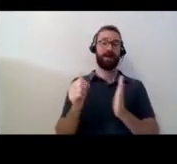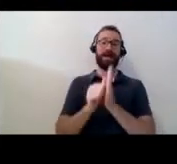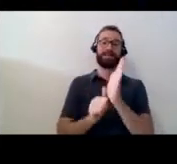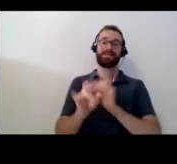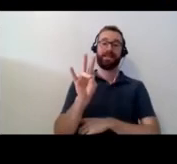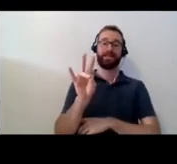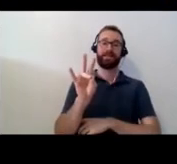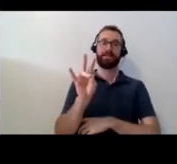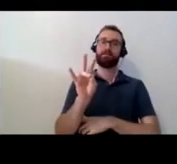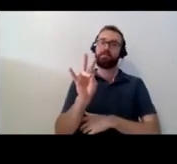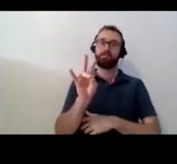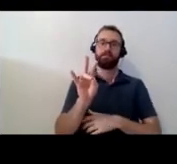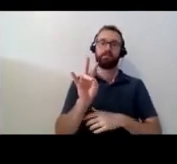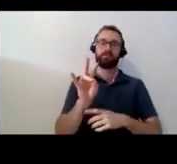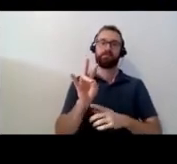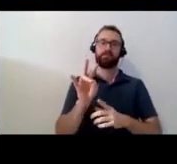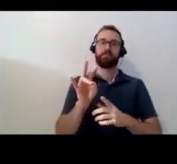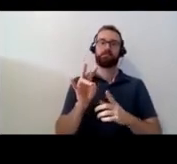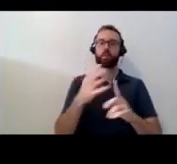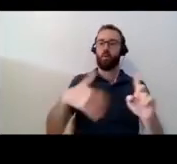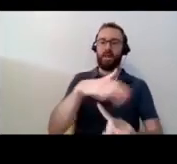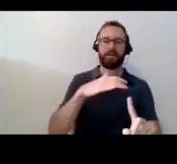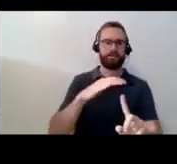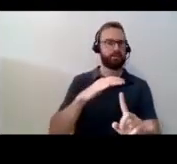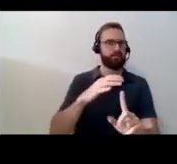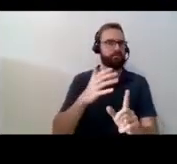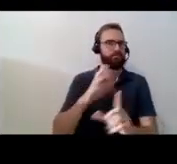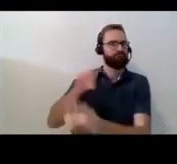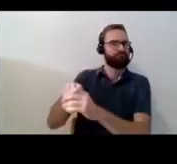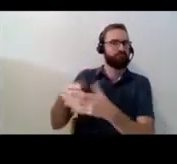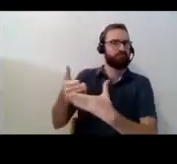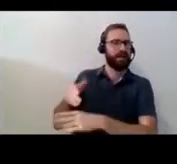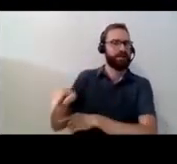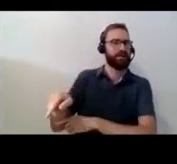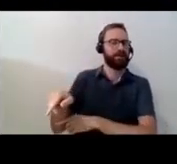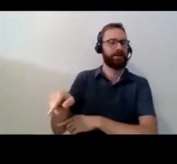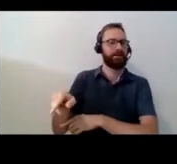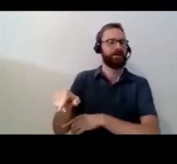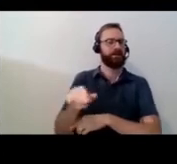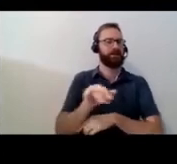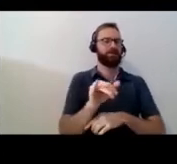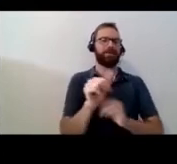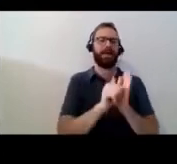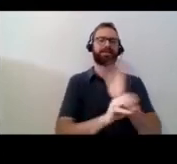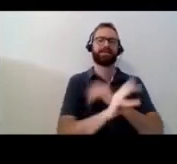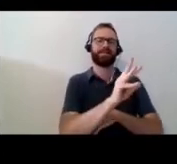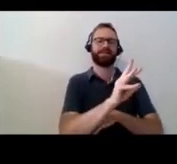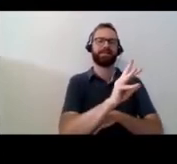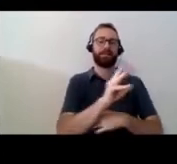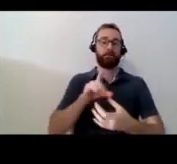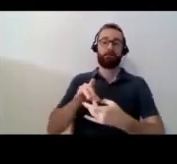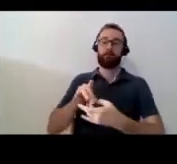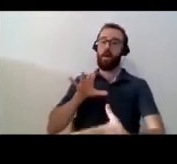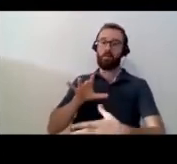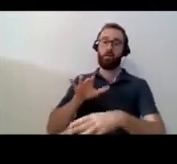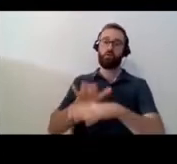déjà répondre à l'argument du contexte et vient aussi suggérer que l'article 6 ne s'applique pas à